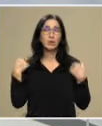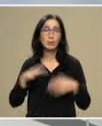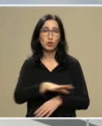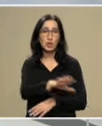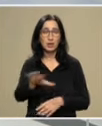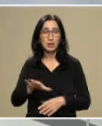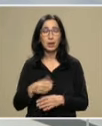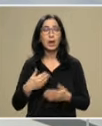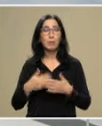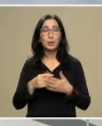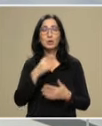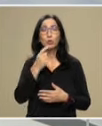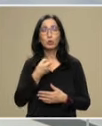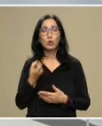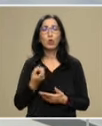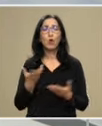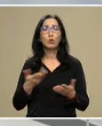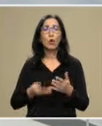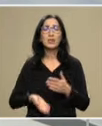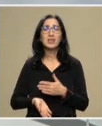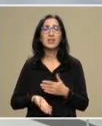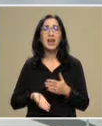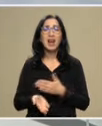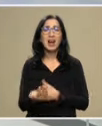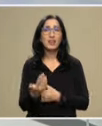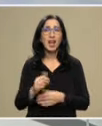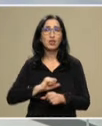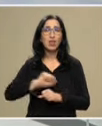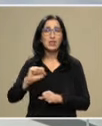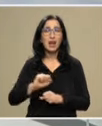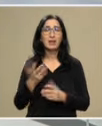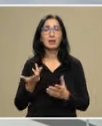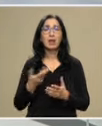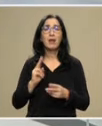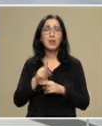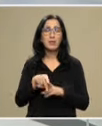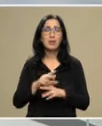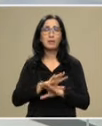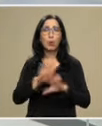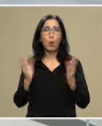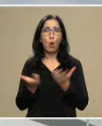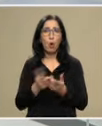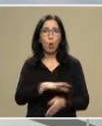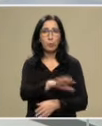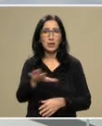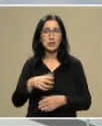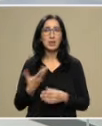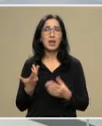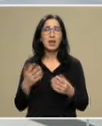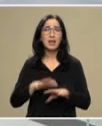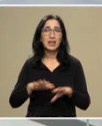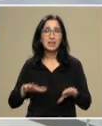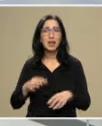среди. Но от близо година той буквално с летящ старт навлезе в много области на живота. Децата, учениците и